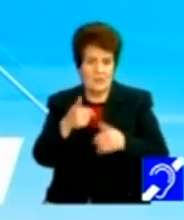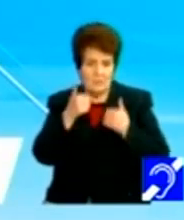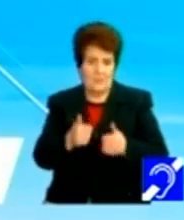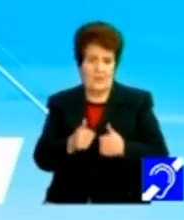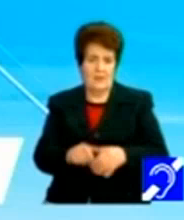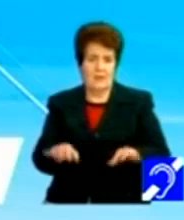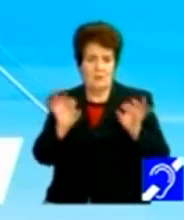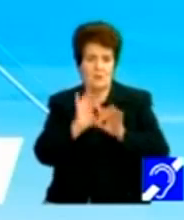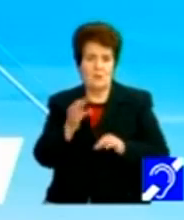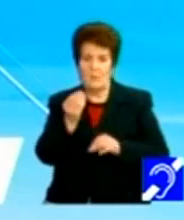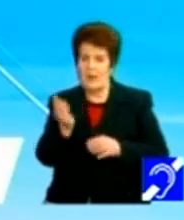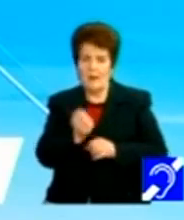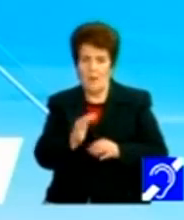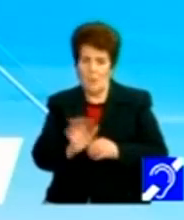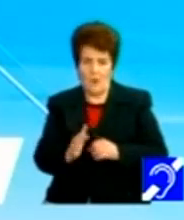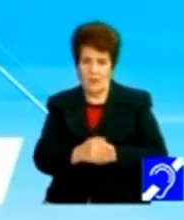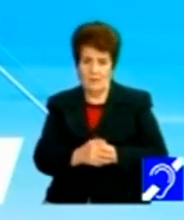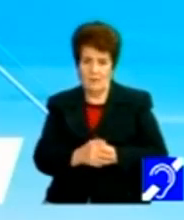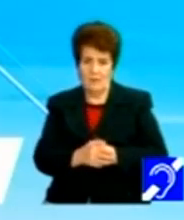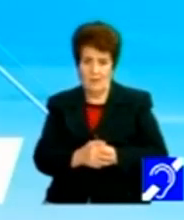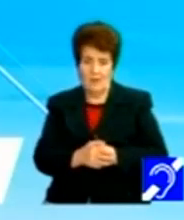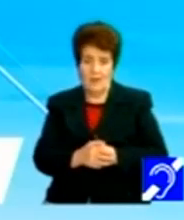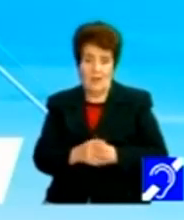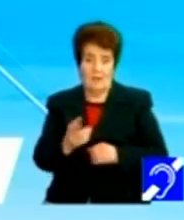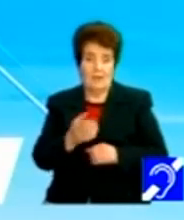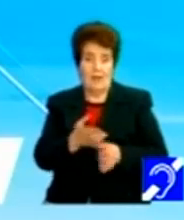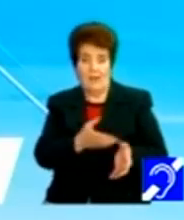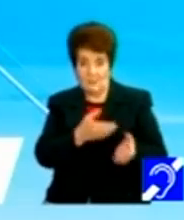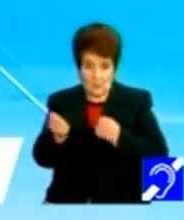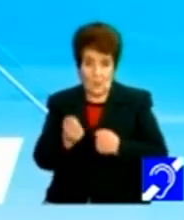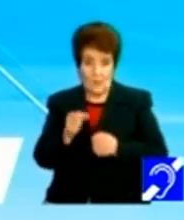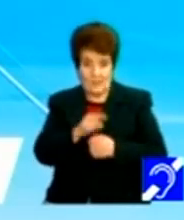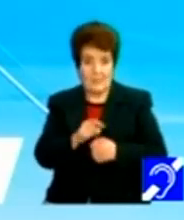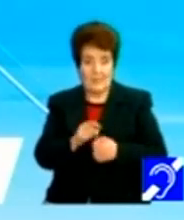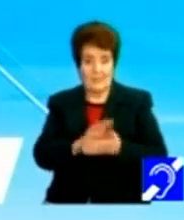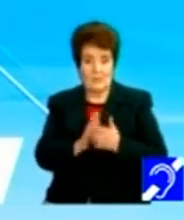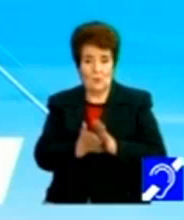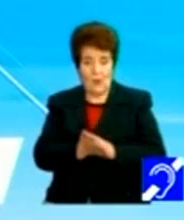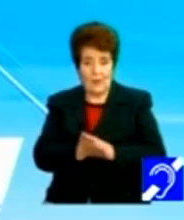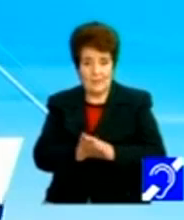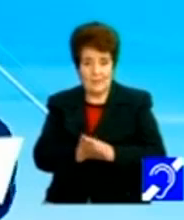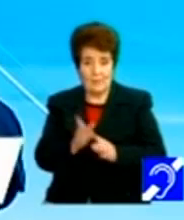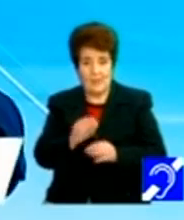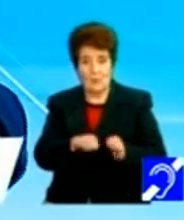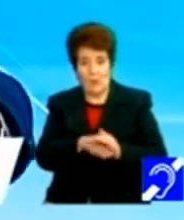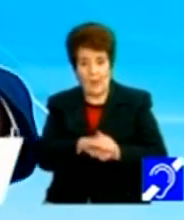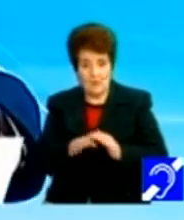ban și că a fost pus într-o situație, fiind în penitenciar, pentru a putea